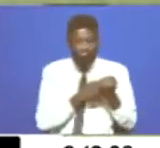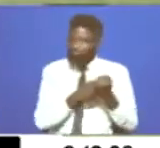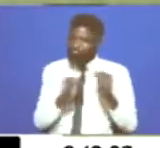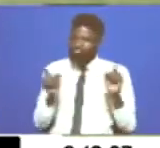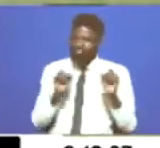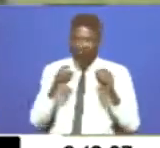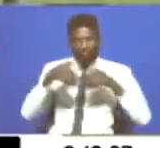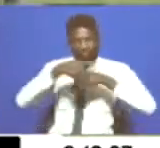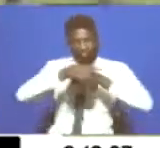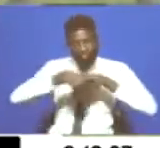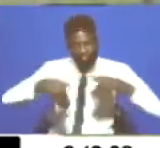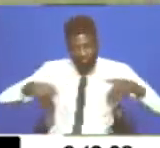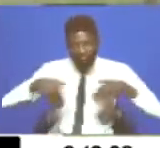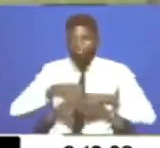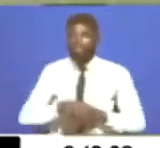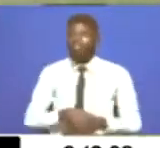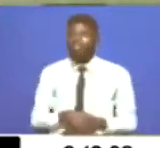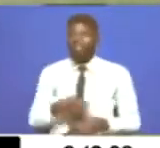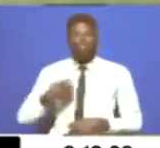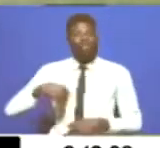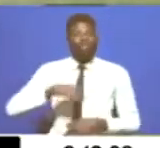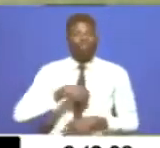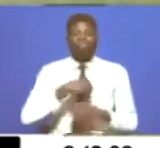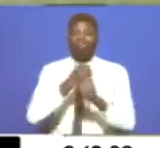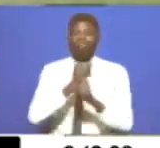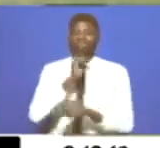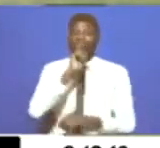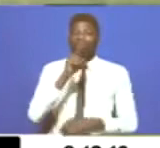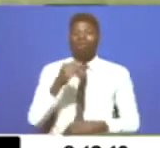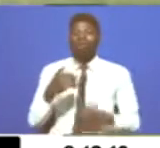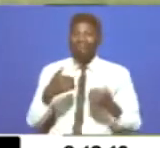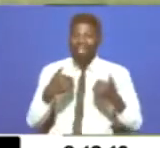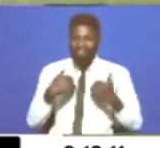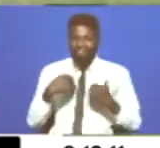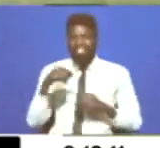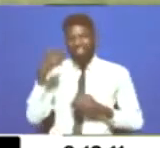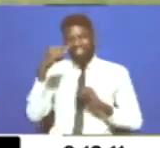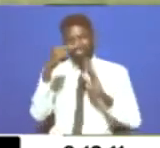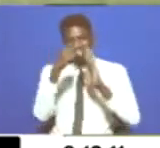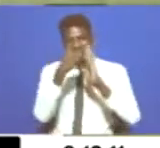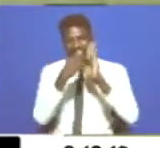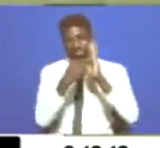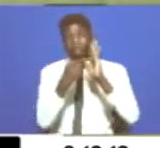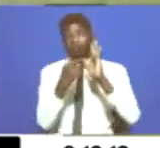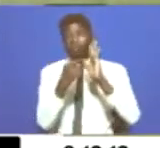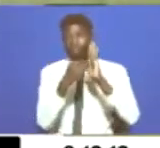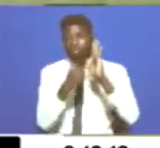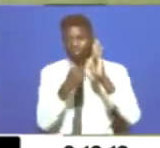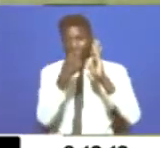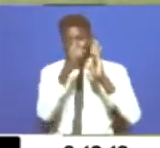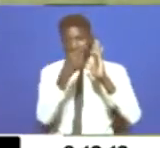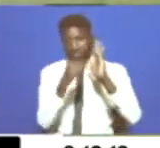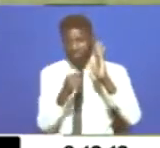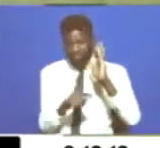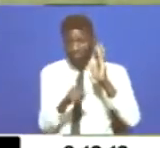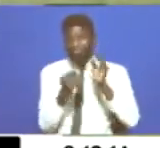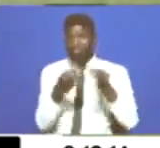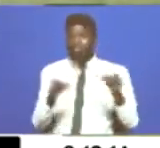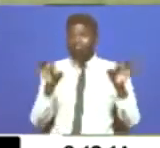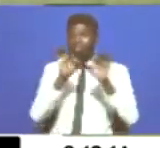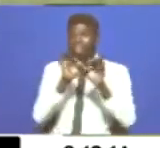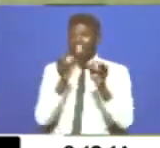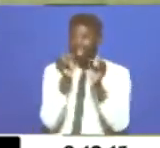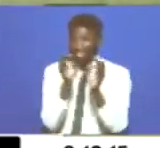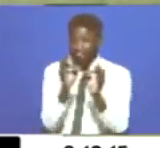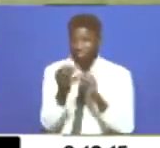akikisha, tuko na ile green scorecard ambayo ni muhimu. Kama kiongozi alisimama na akasema atafanya